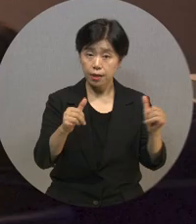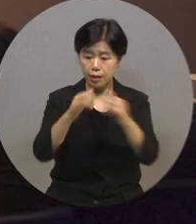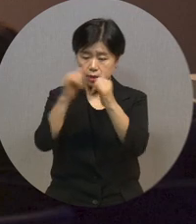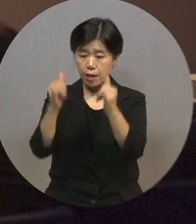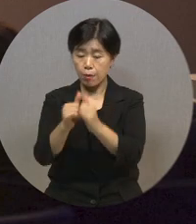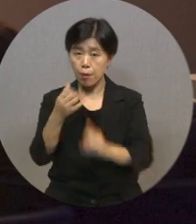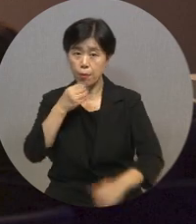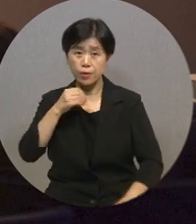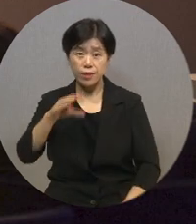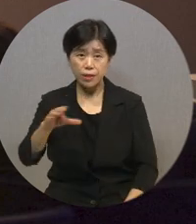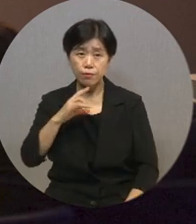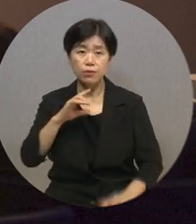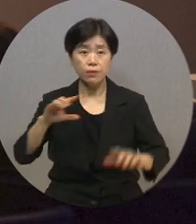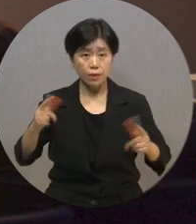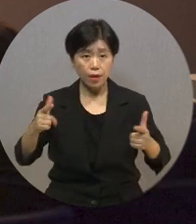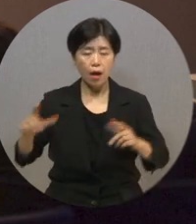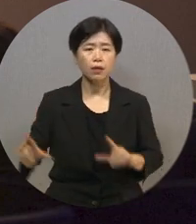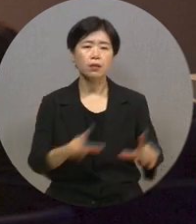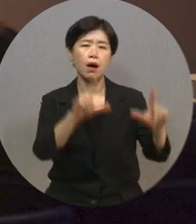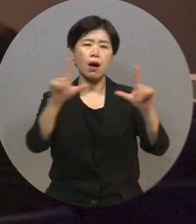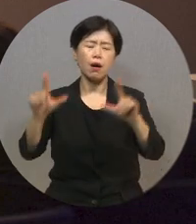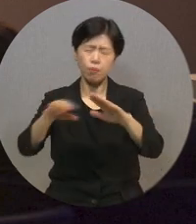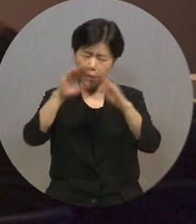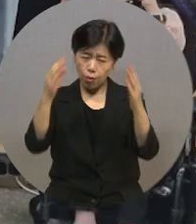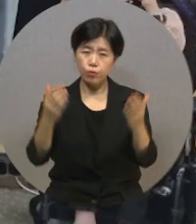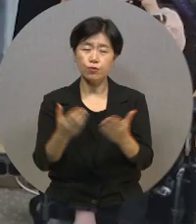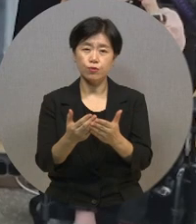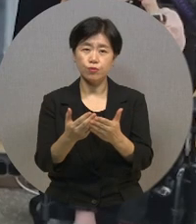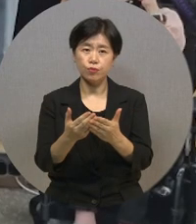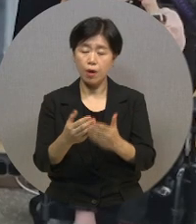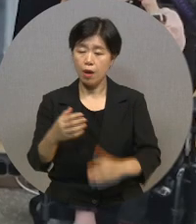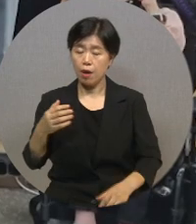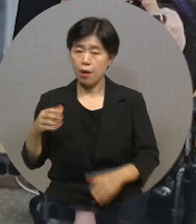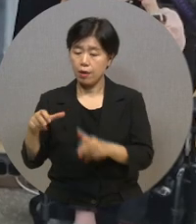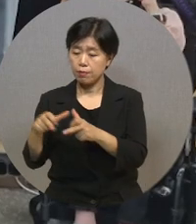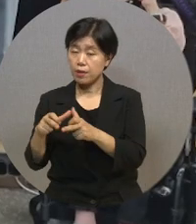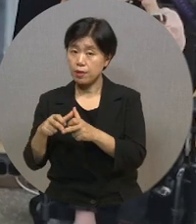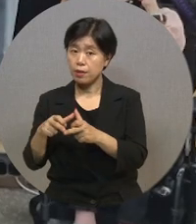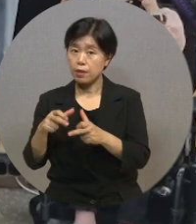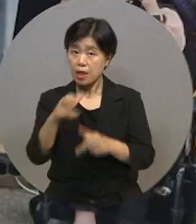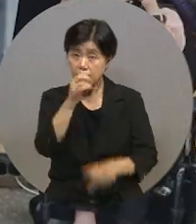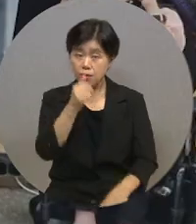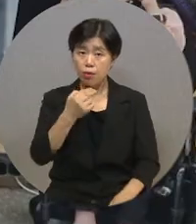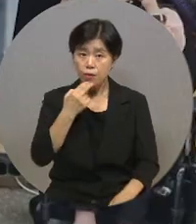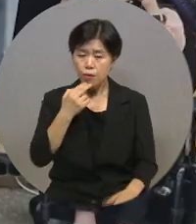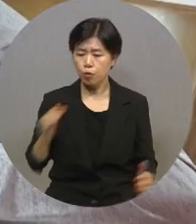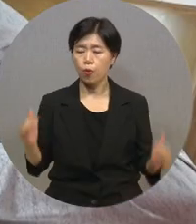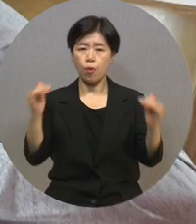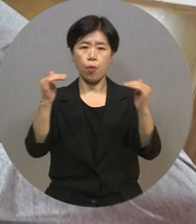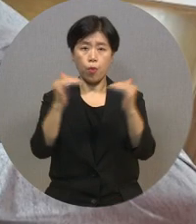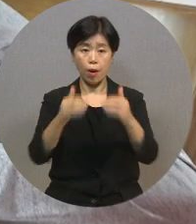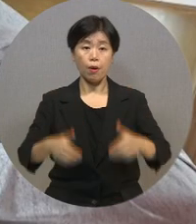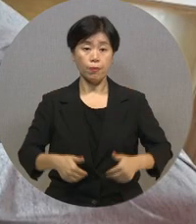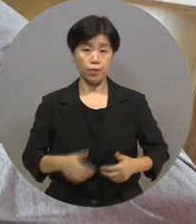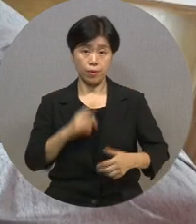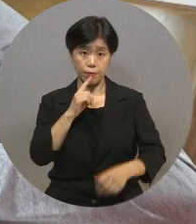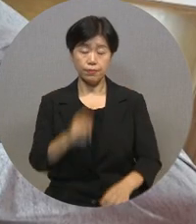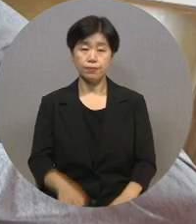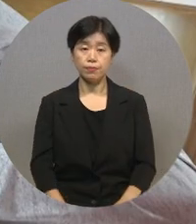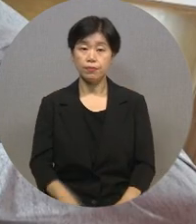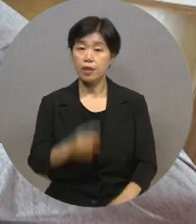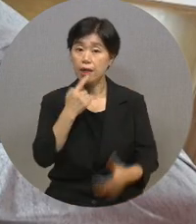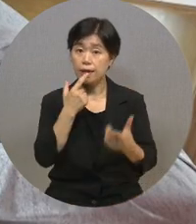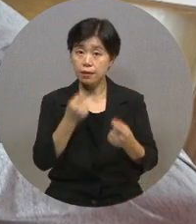아닌 삶의 전반에 걸쳐 보편적인 사람이 누리는 환경이 조성돼야 한다고 강조합니다.